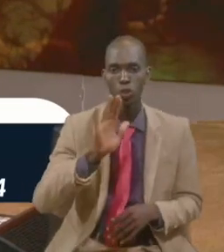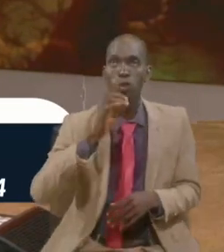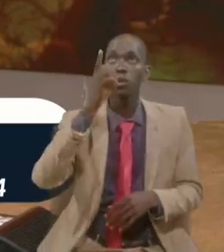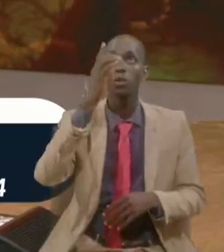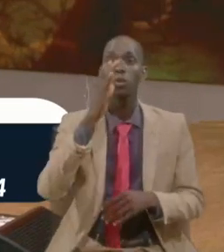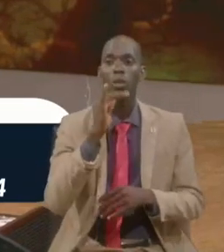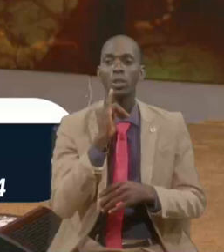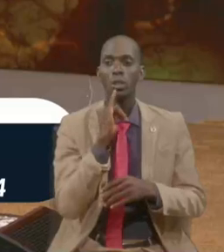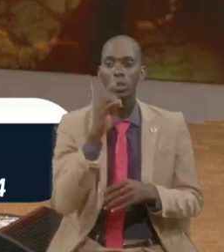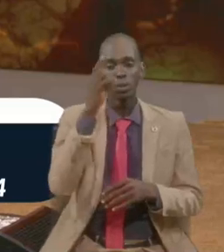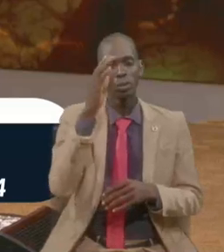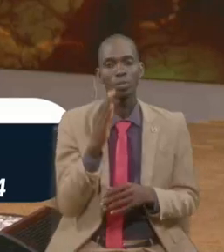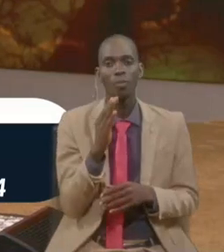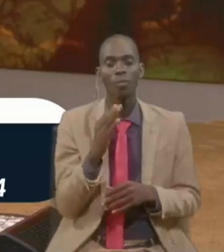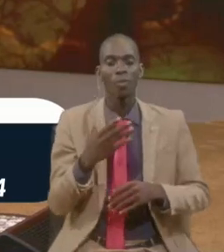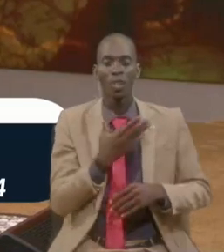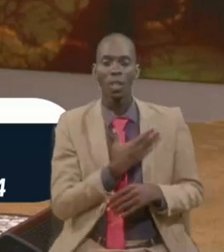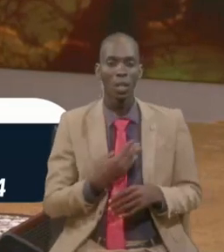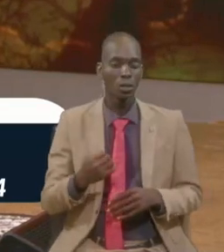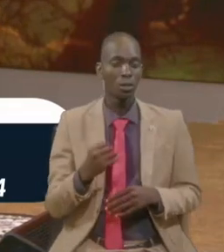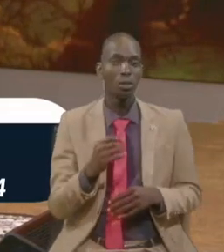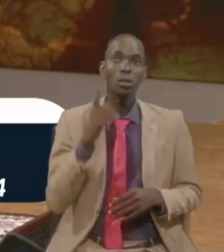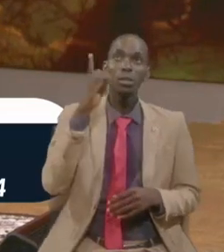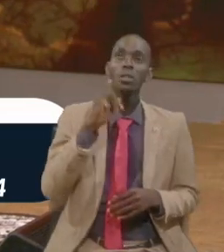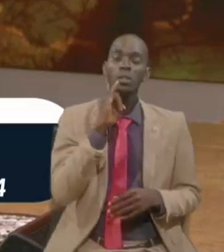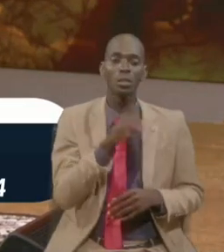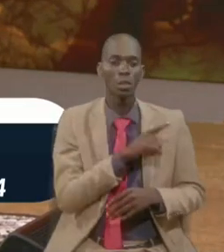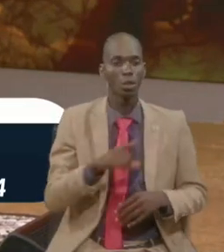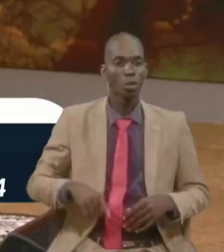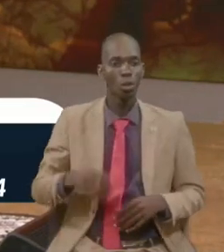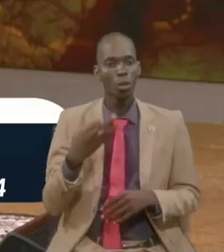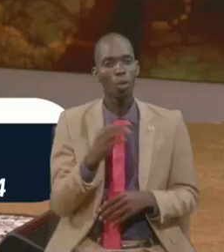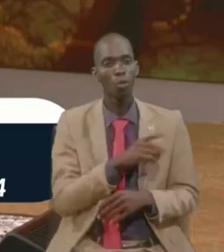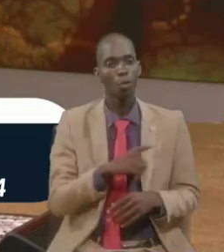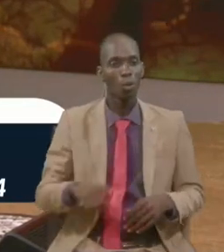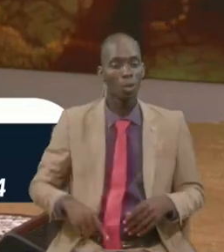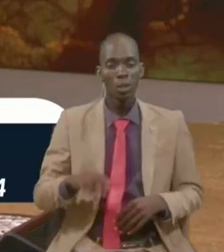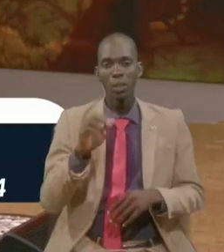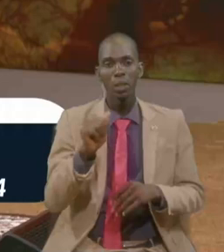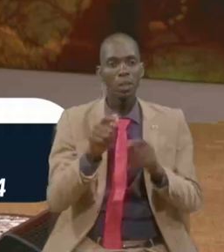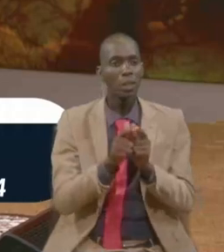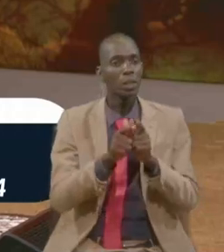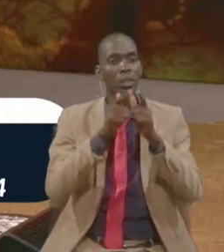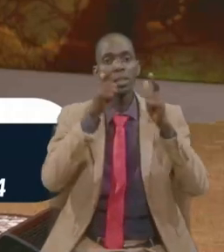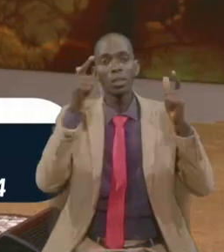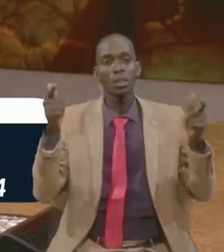l'Éternel, votre Dieu, est le Dieu des dieux, le Seigneur des seigneurs, le Dieu